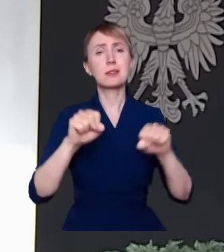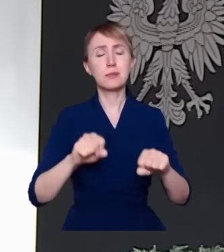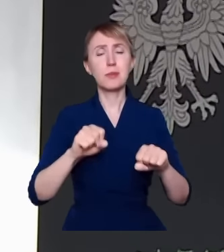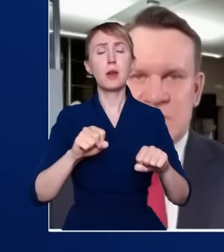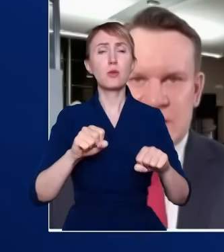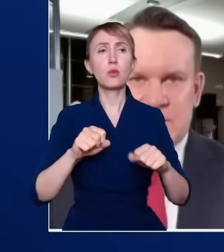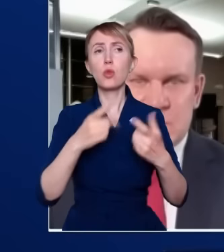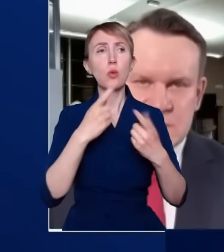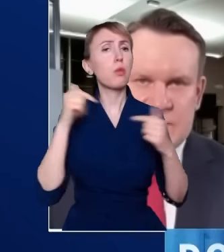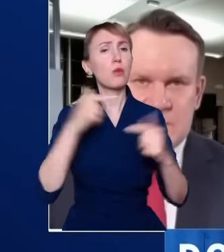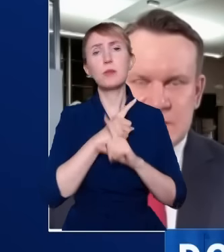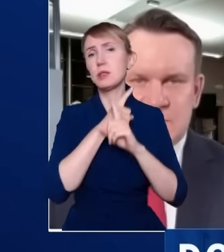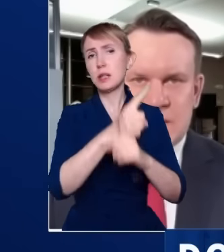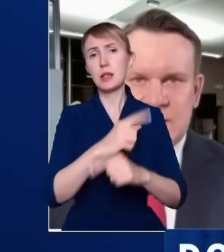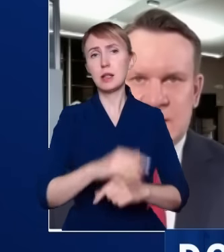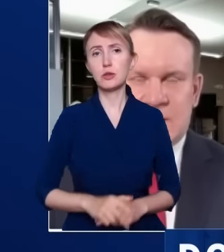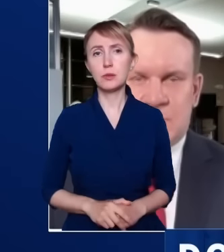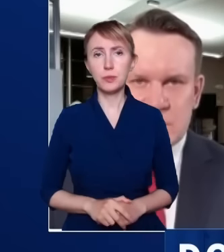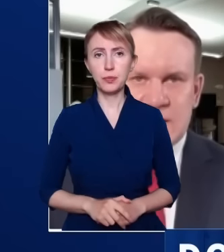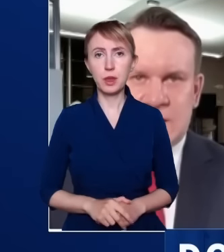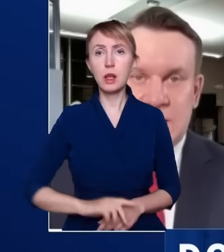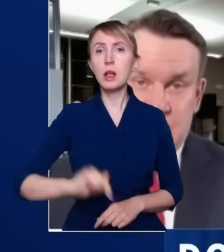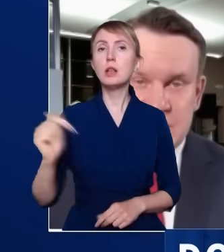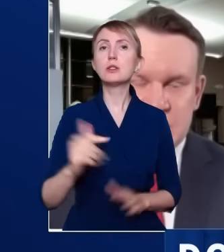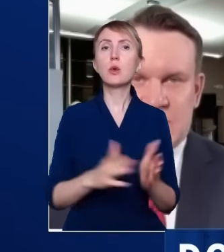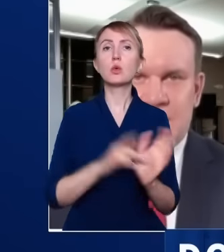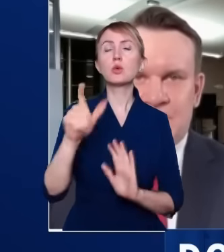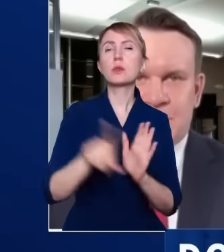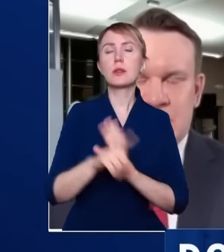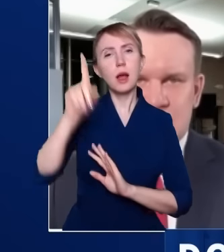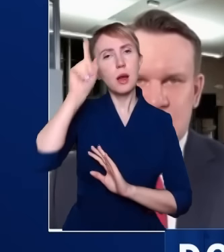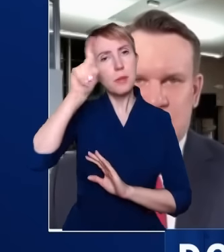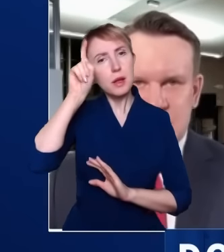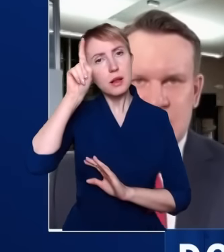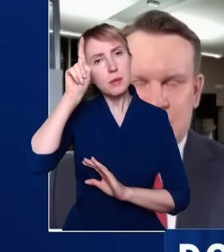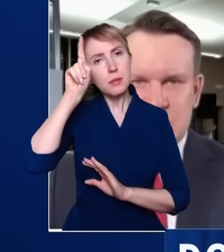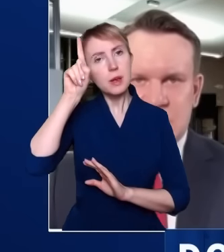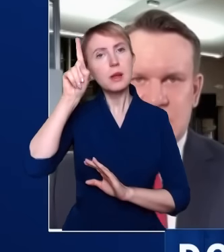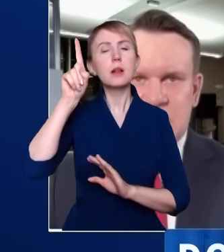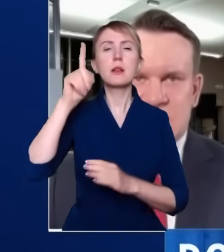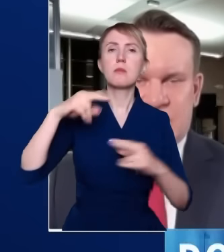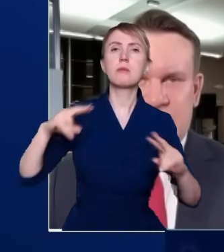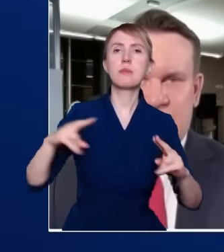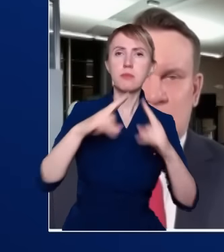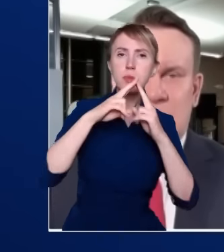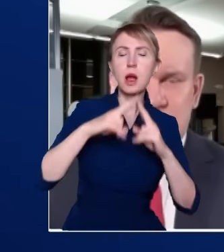niezależny? Zobowiązaniem Tuska wobec Berlina, Brukseli i Paryża jest